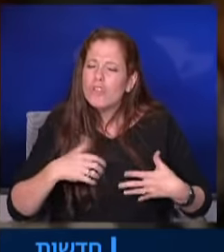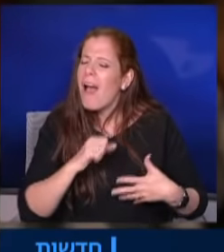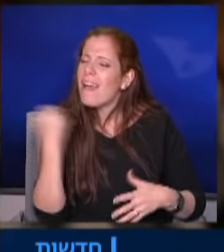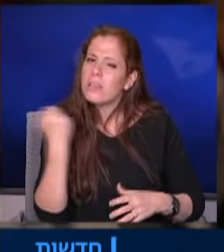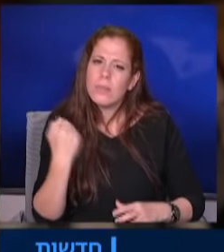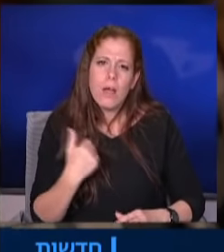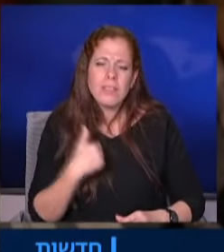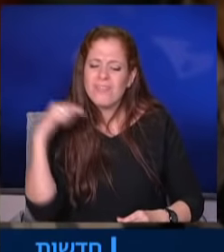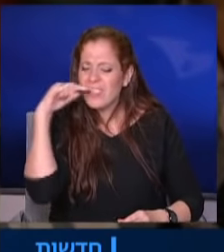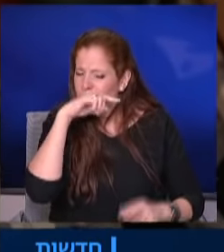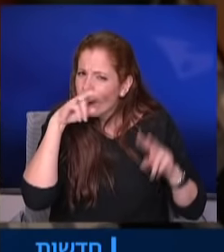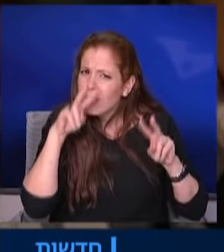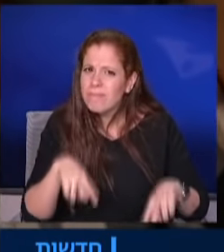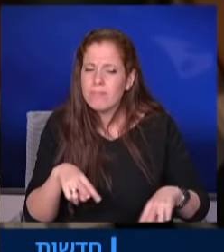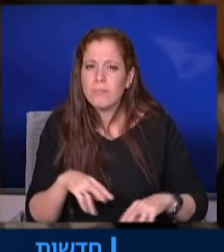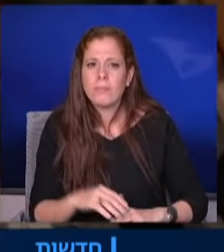לא.